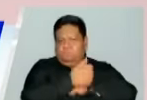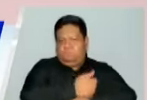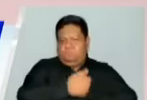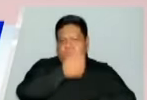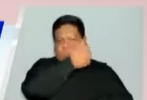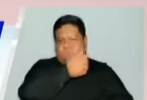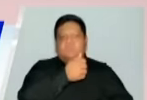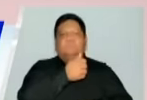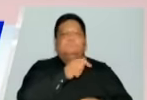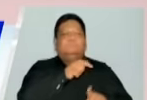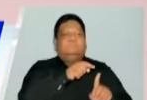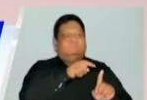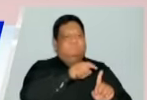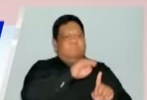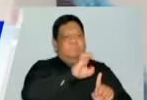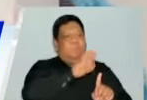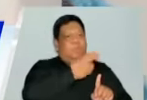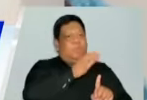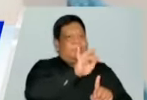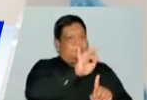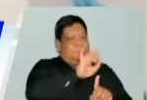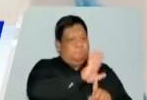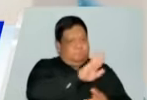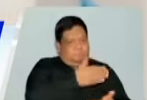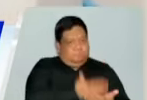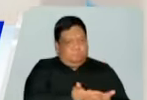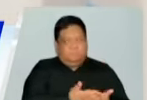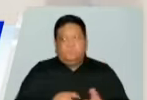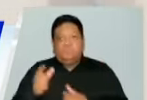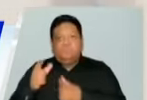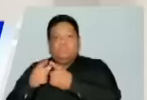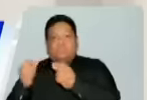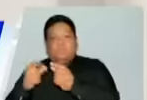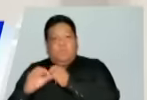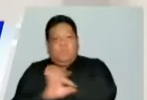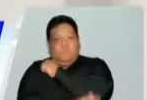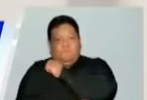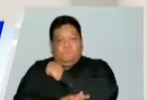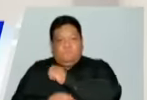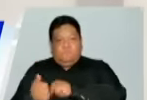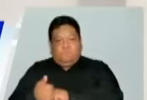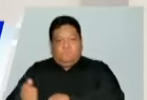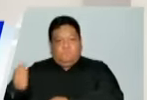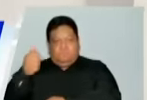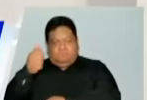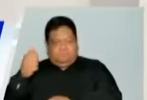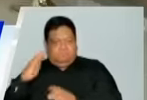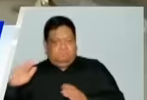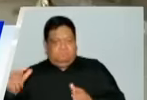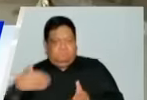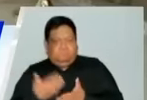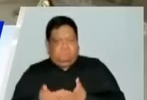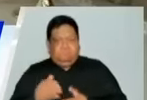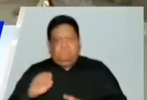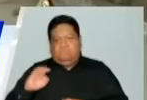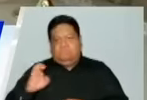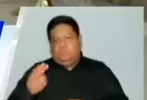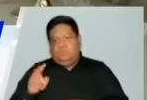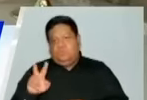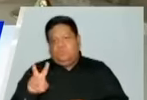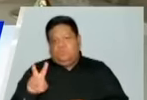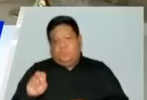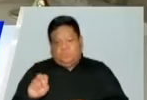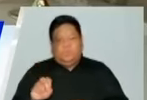sa March 20 naman darating si Japan Foreign Minister Yoko Kamikawa. Makikipagpulong sila kay Foreign Affairs Secretary